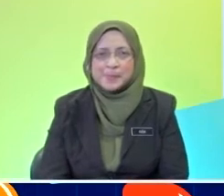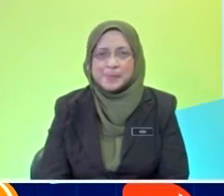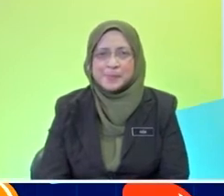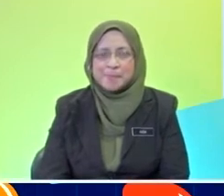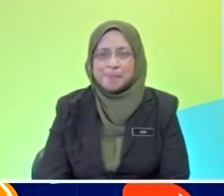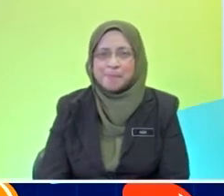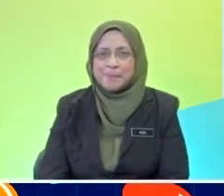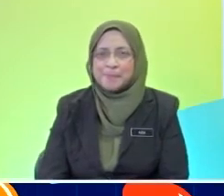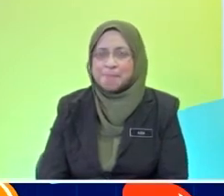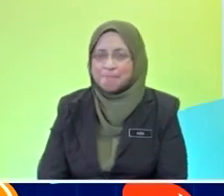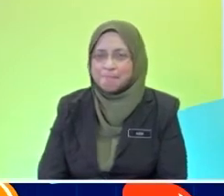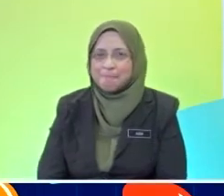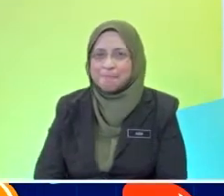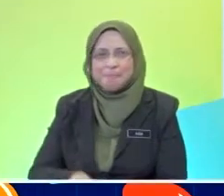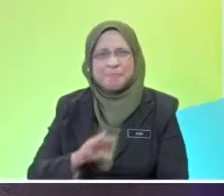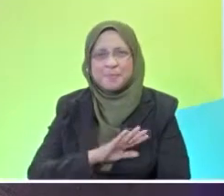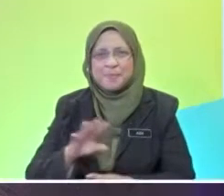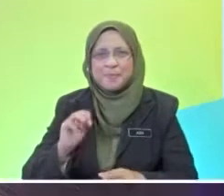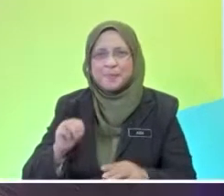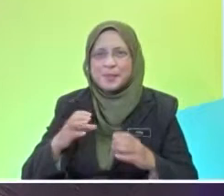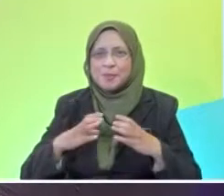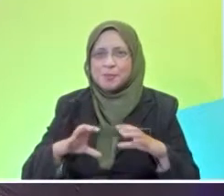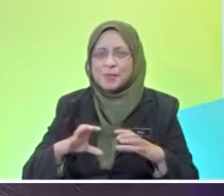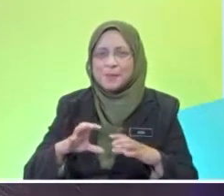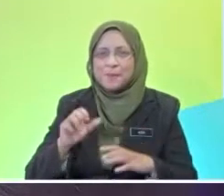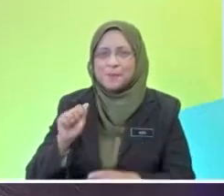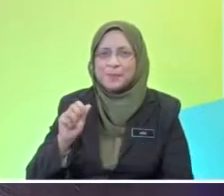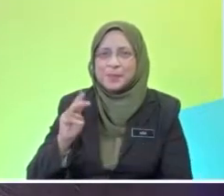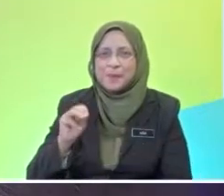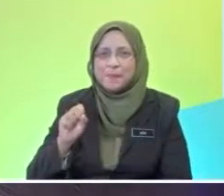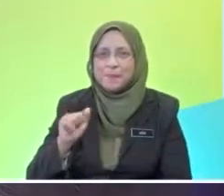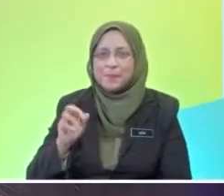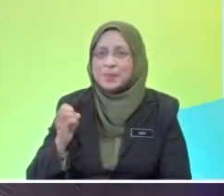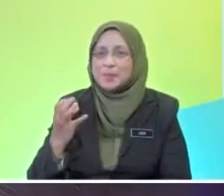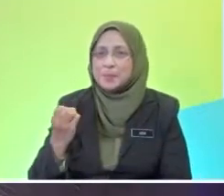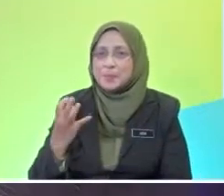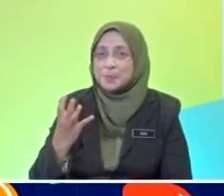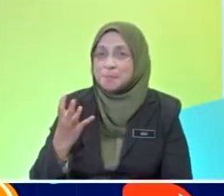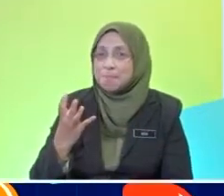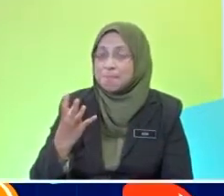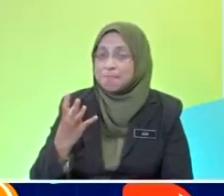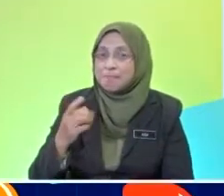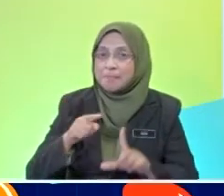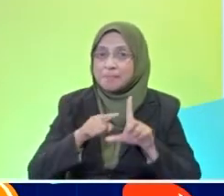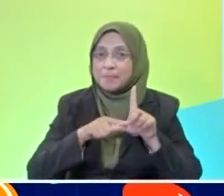Tak ada, masih lagi mencari. Okey. Okey. Amsyah angkat tangan. Amsyah angkat tangan. Okey, berapa?